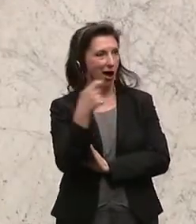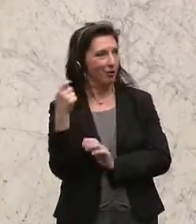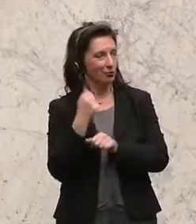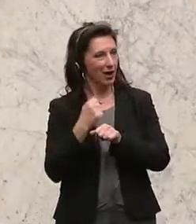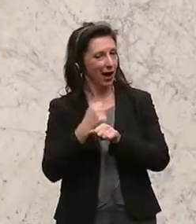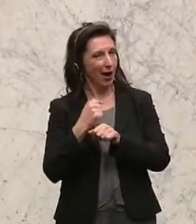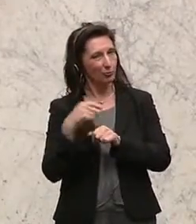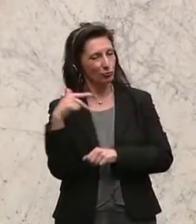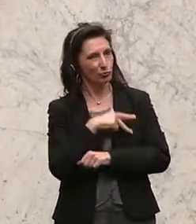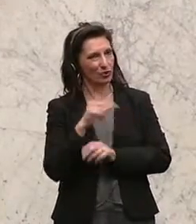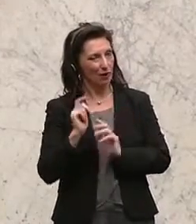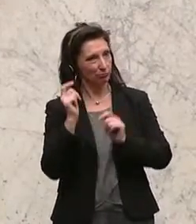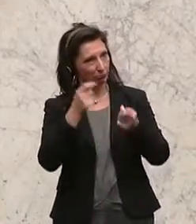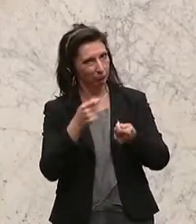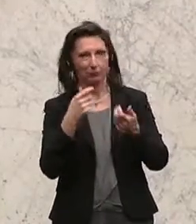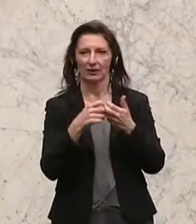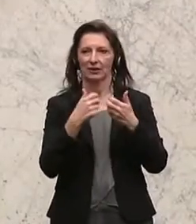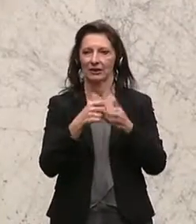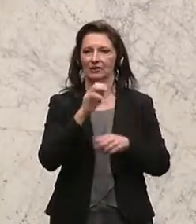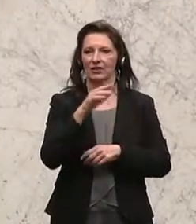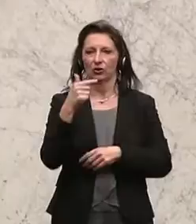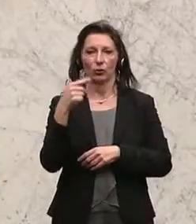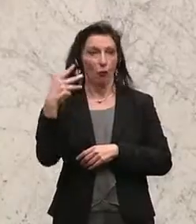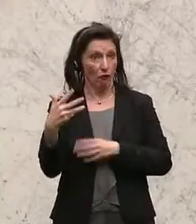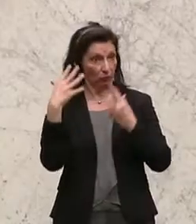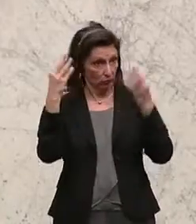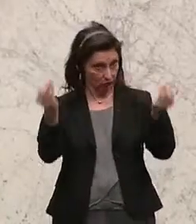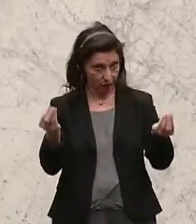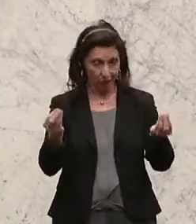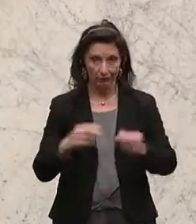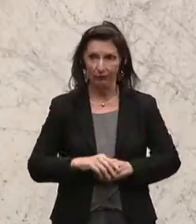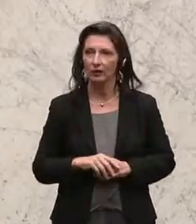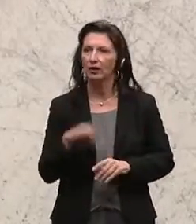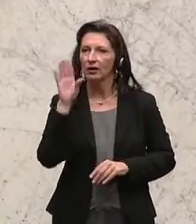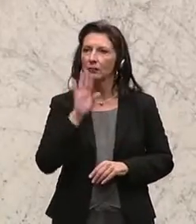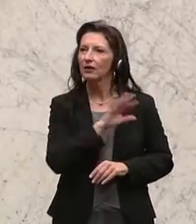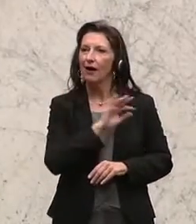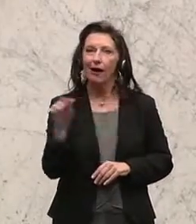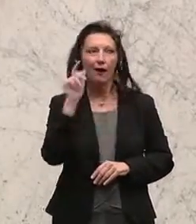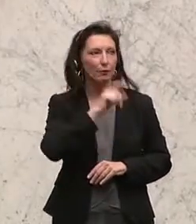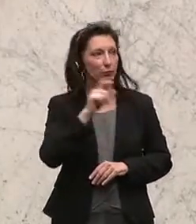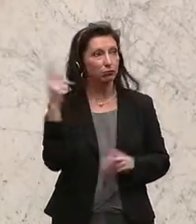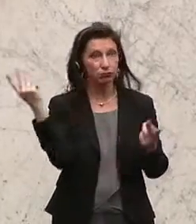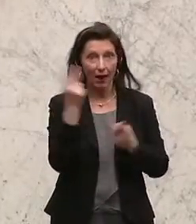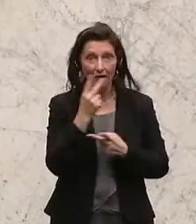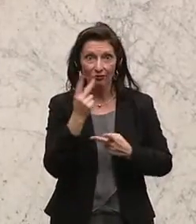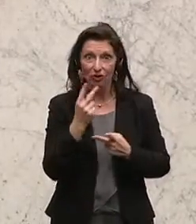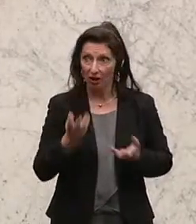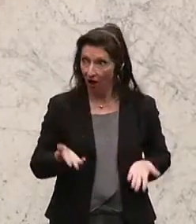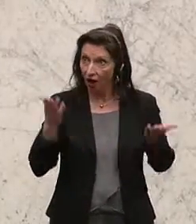Arbeit und Soziales, einen Bericht 1452 der Beilagen zur Kenntnis zu nehmen. Ich bitte jene Damen und Herren, die ihre Zustimmung geben, um ein